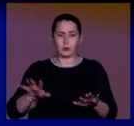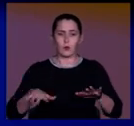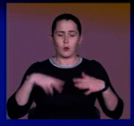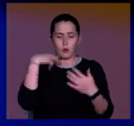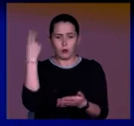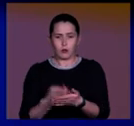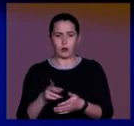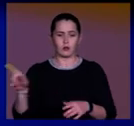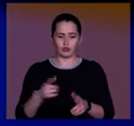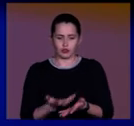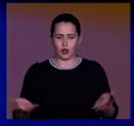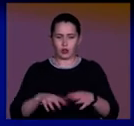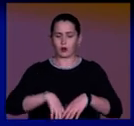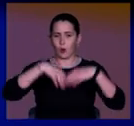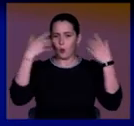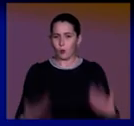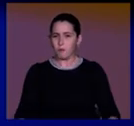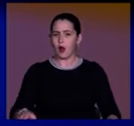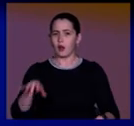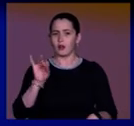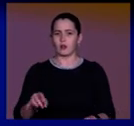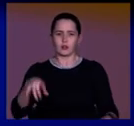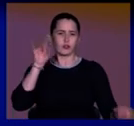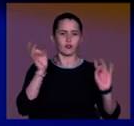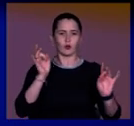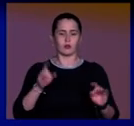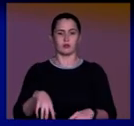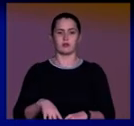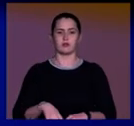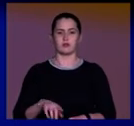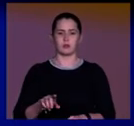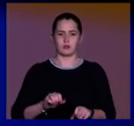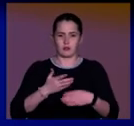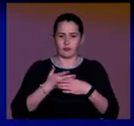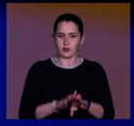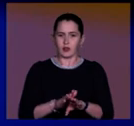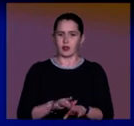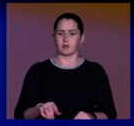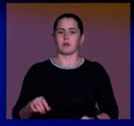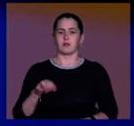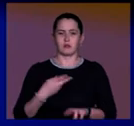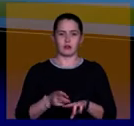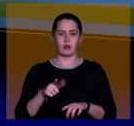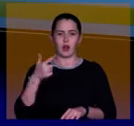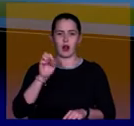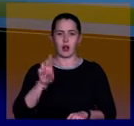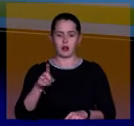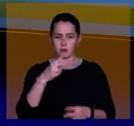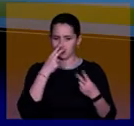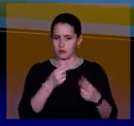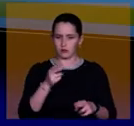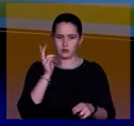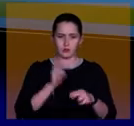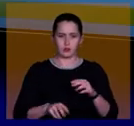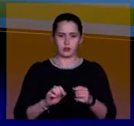выскользнула из маминых рук и со звоном упала на пол в дребезги закончил глеб с ужасом глядя на